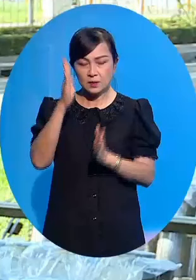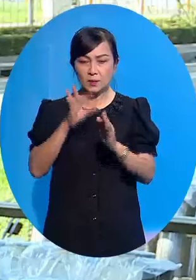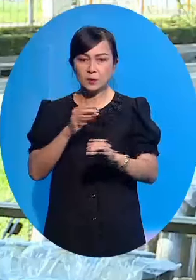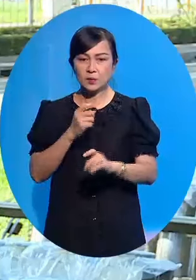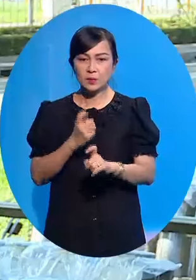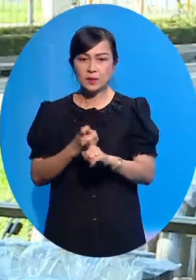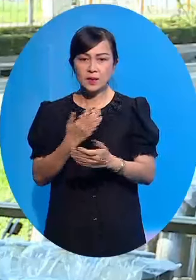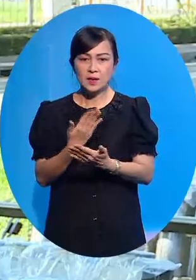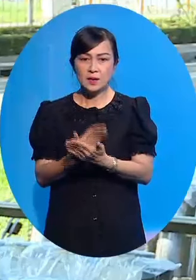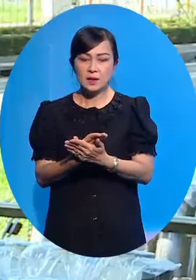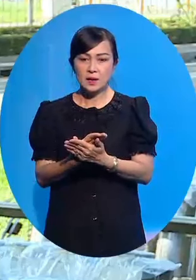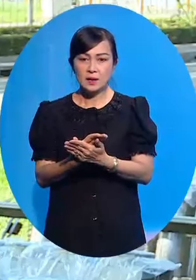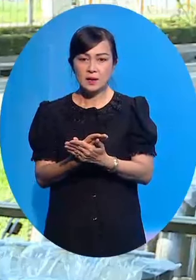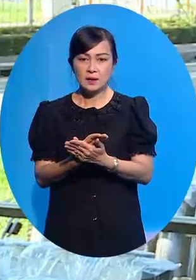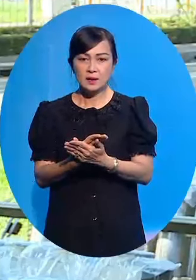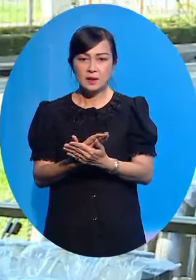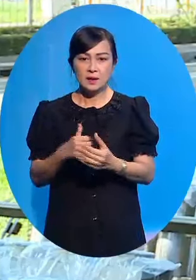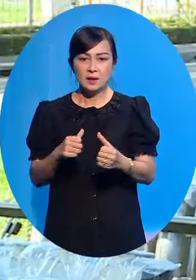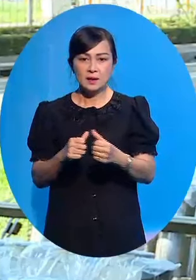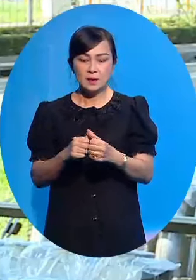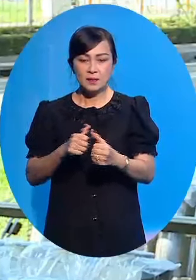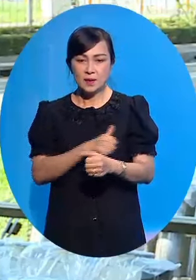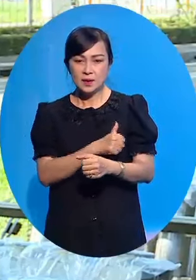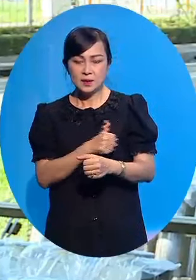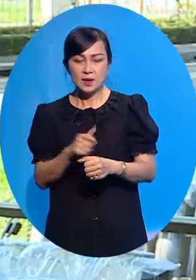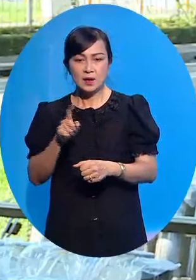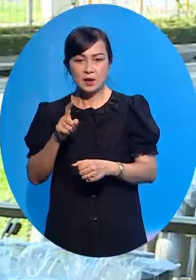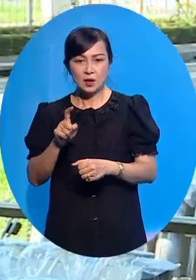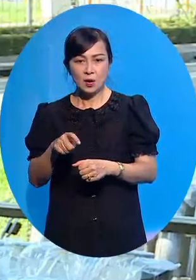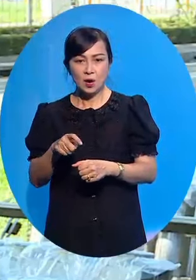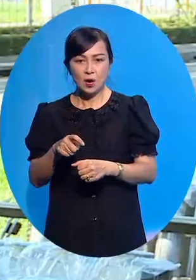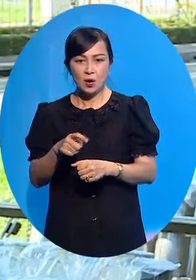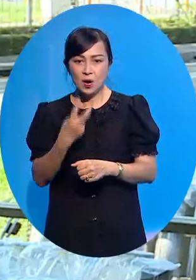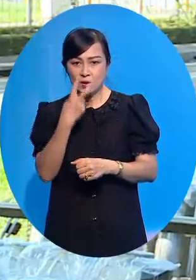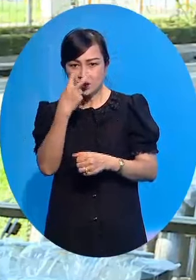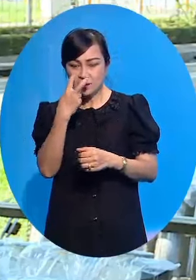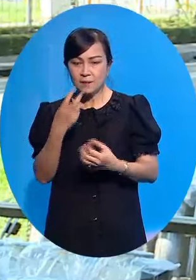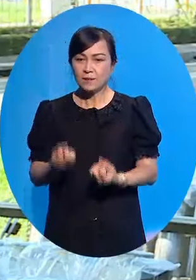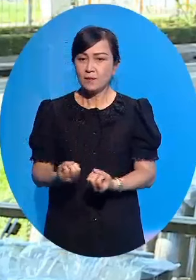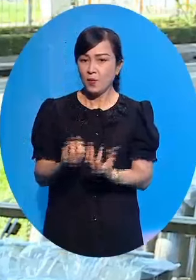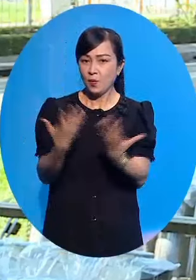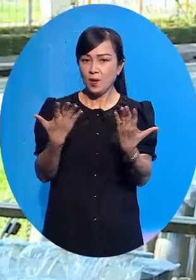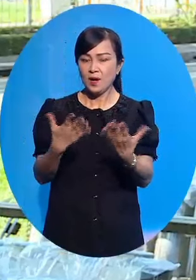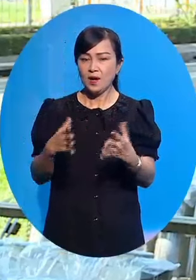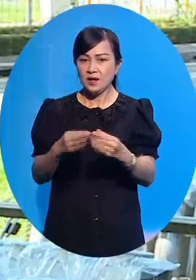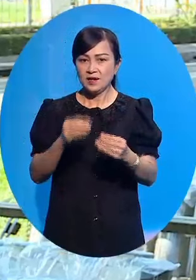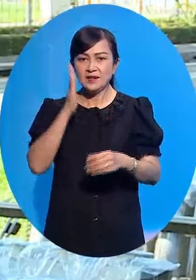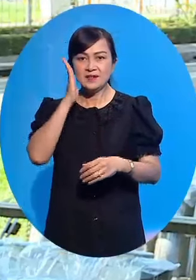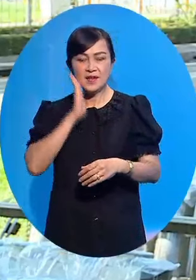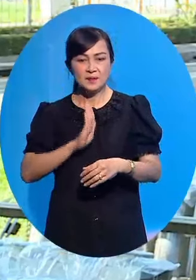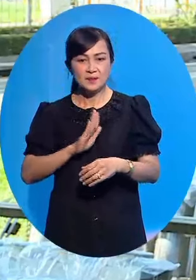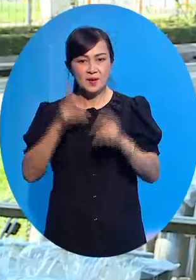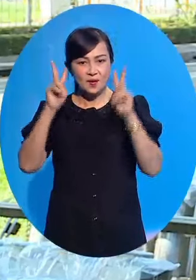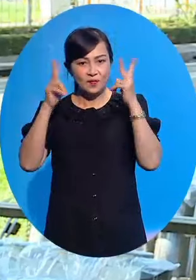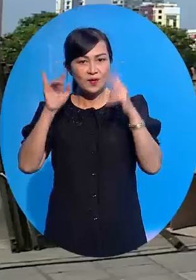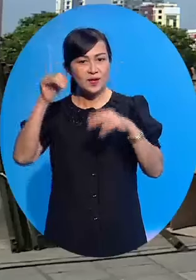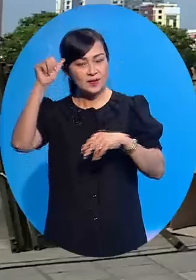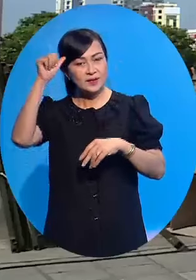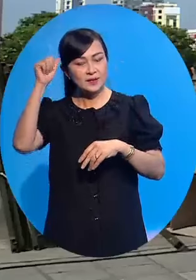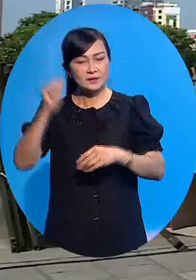để góp phần cho bà con có một cái buổi xem bắn pháo hoa thật là đẹp, vui và ý